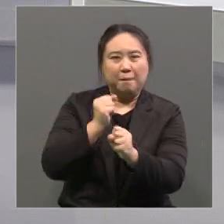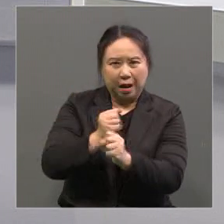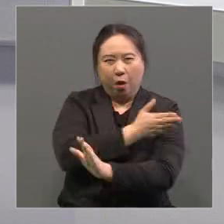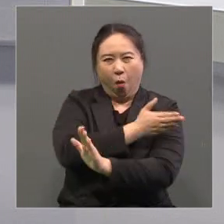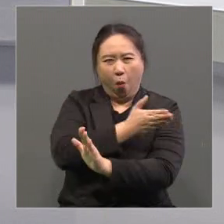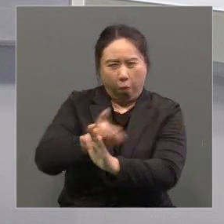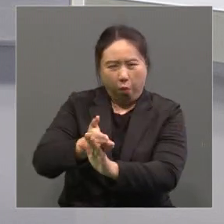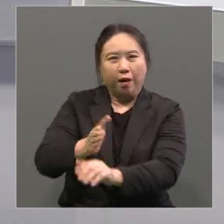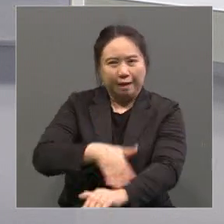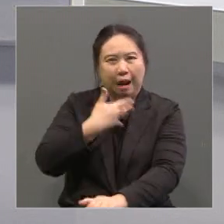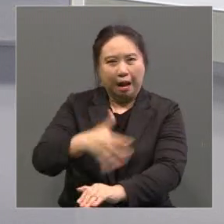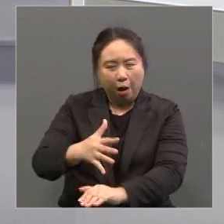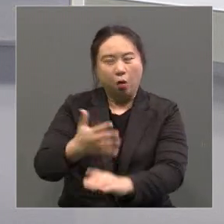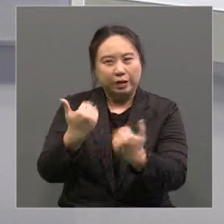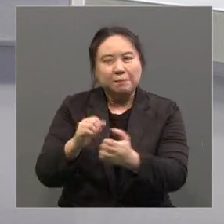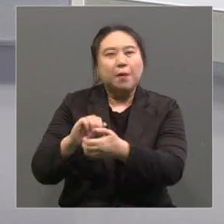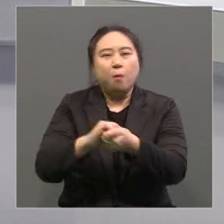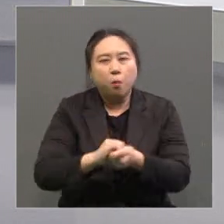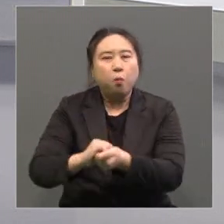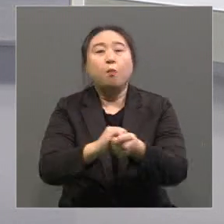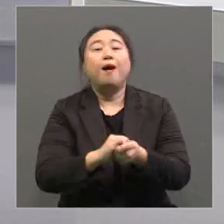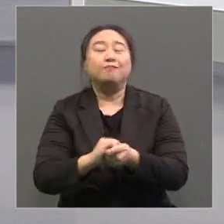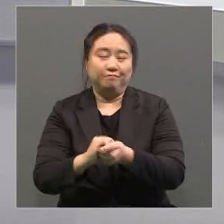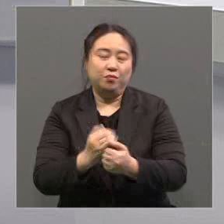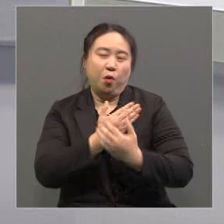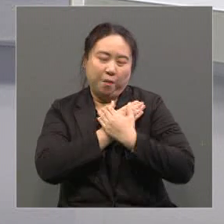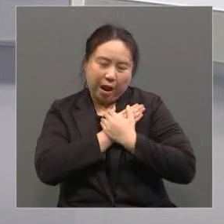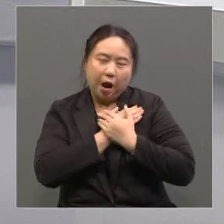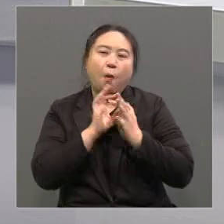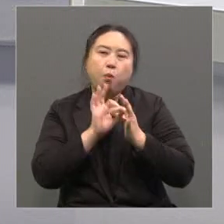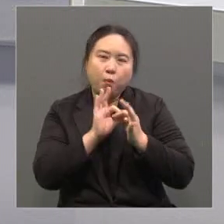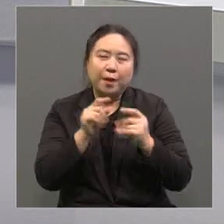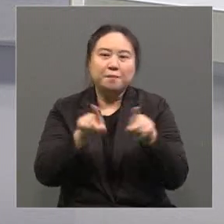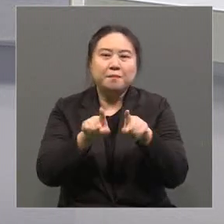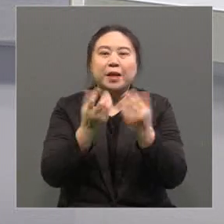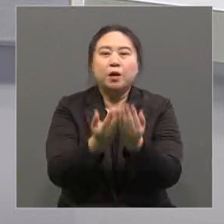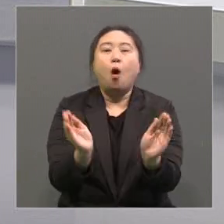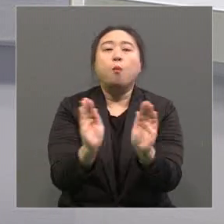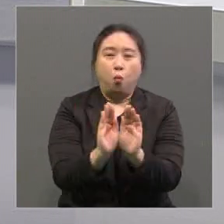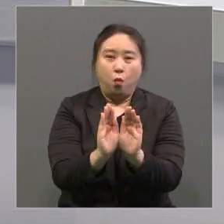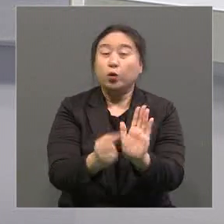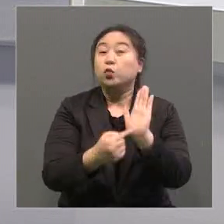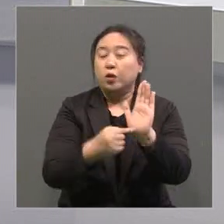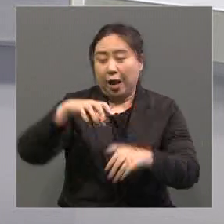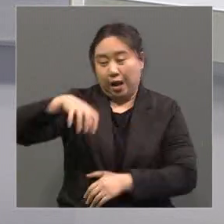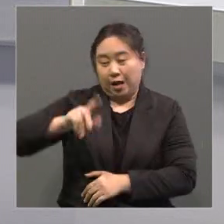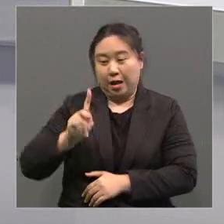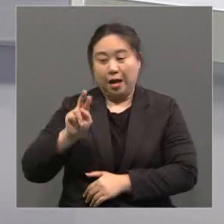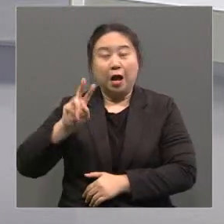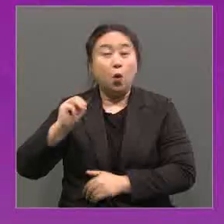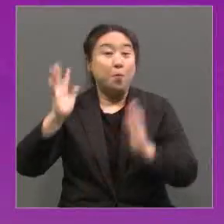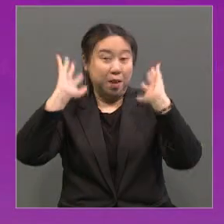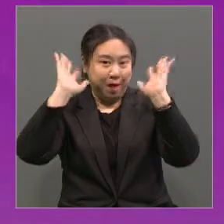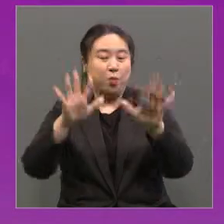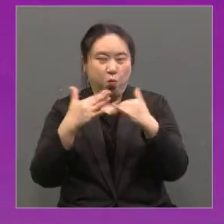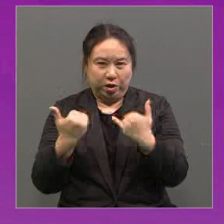เต็มกำลังความสามารถอ ย่างยาวนานจนผูกพันนะ ใช่นะคะเป็นความรักเป็นความผูกพันเป็นครอบครัวอย่างที่กรมประชาสัมพันธ์ค่ะวันนี้มีพิธี